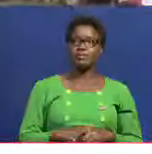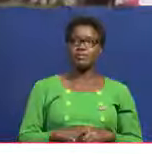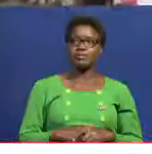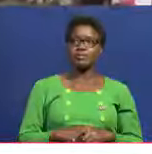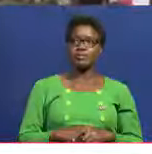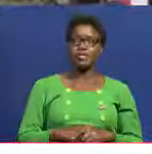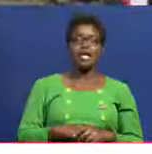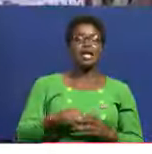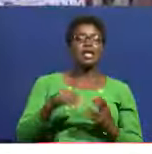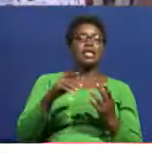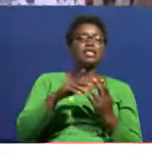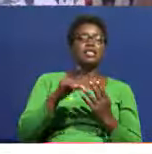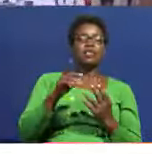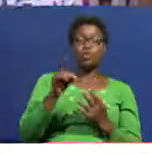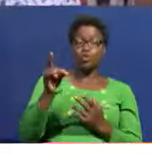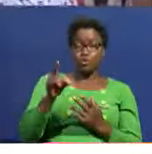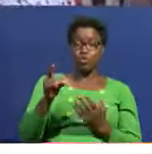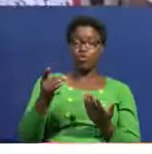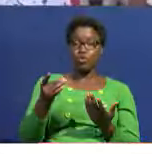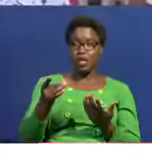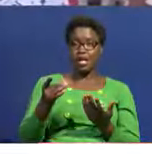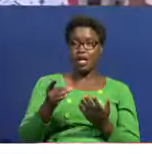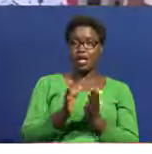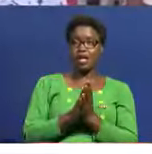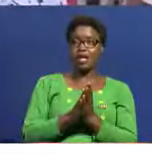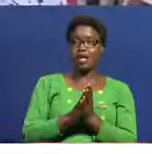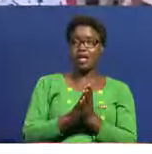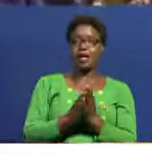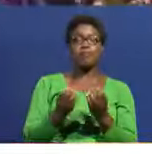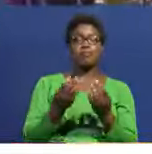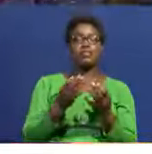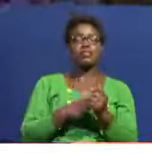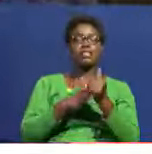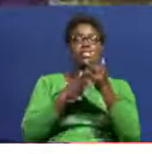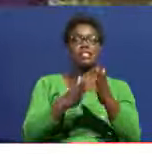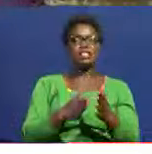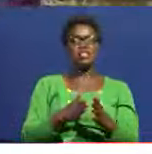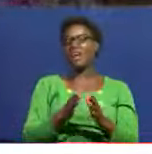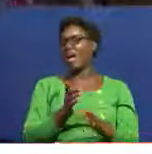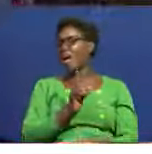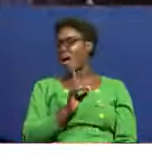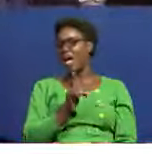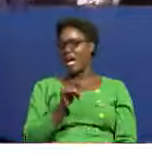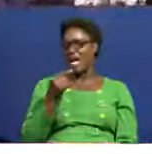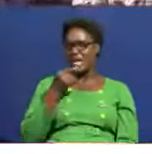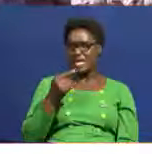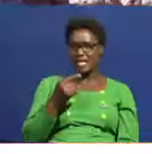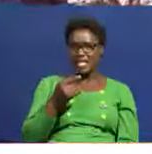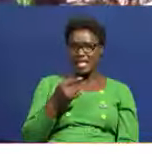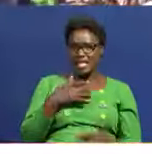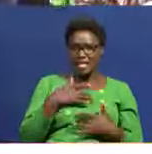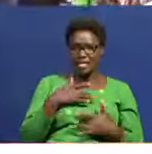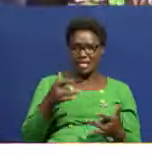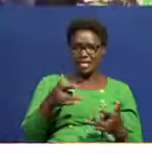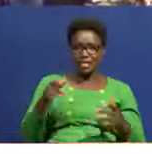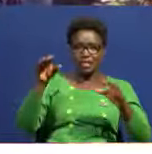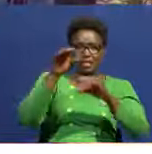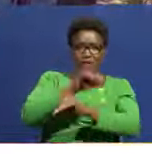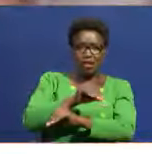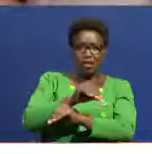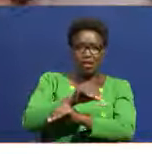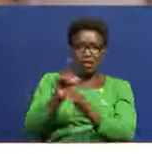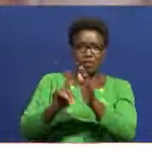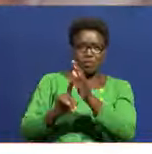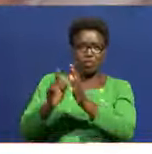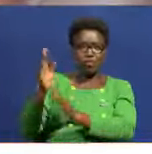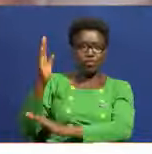Elsewhere, Kikuyu lawmaker National Assembly Majority Leader Kimani Ichung'wah has downplayed claim that he is eyeing to take over the helm of the Ministry of